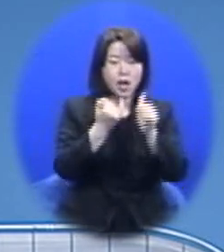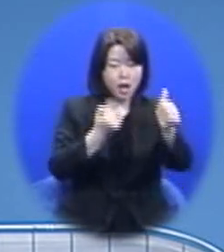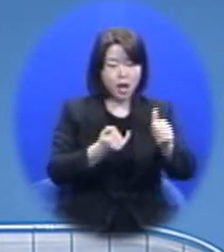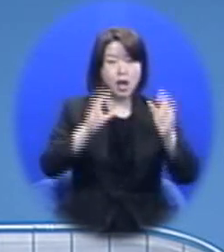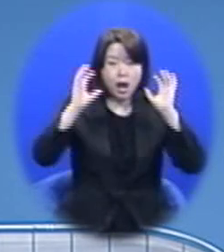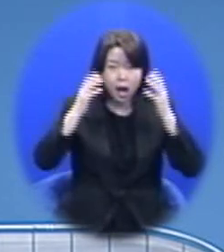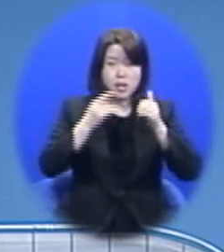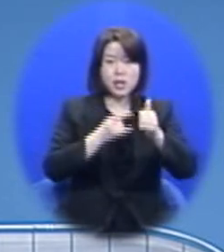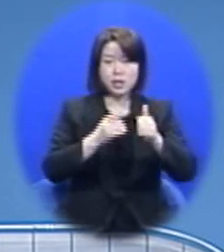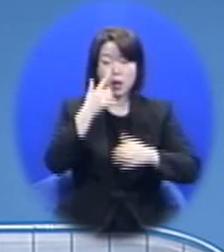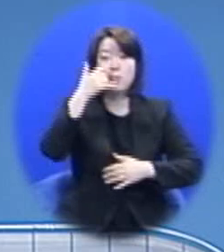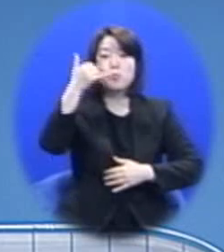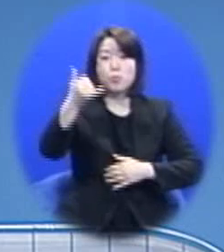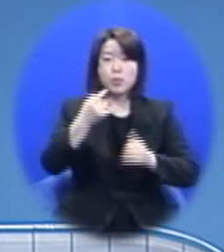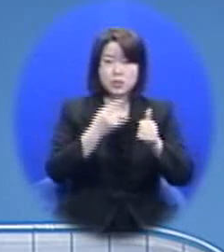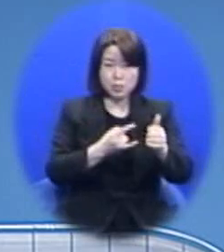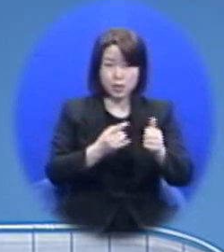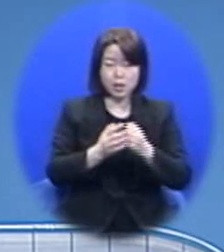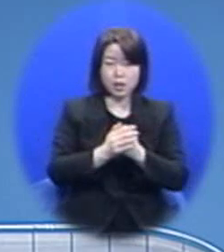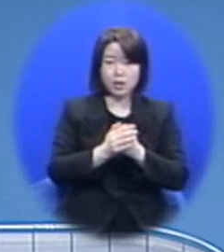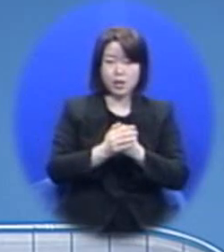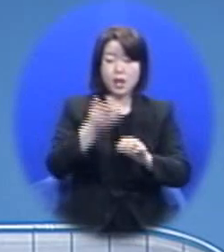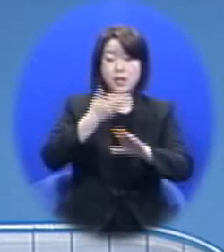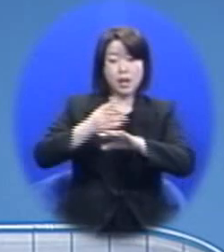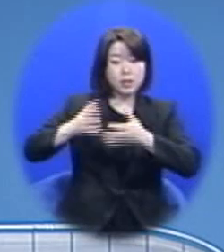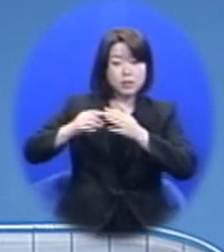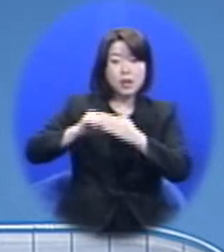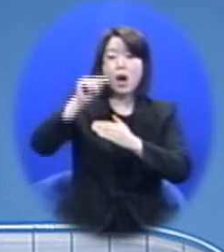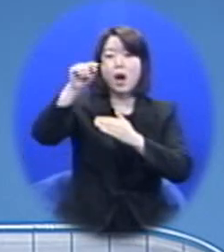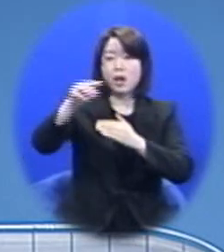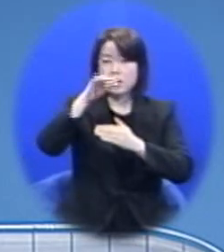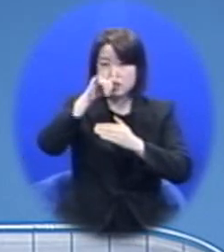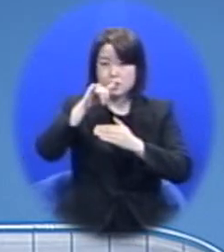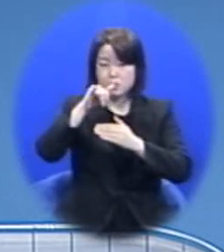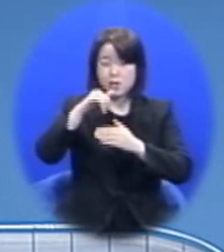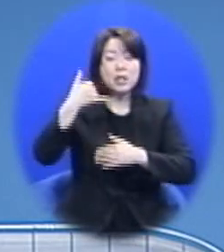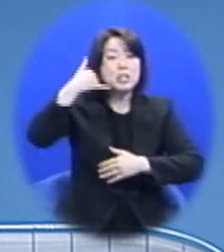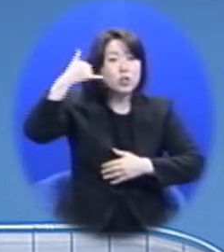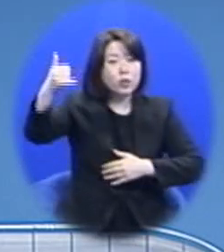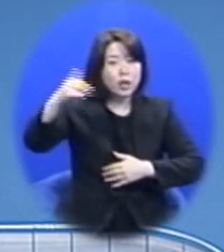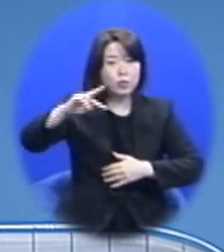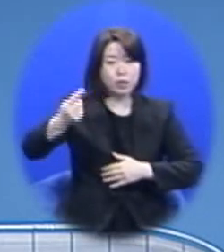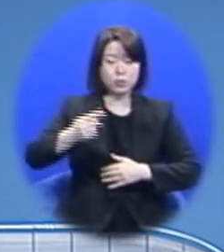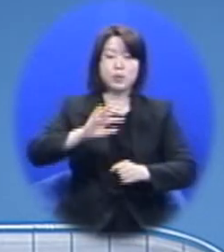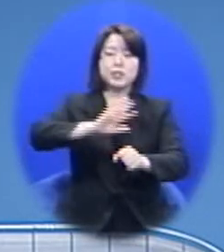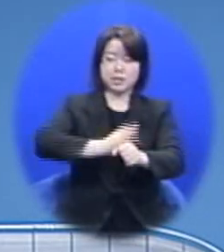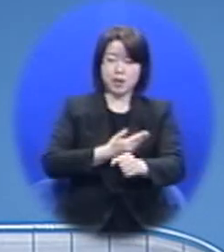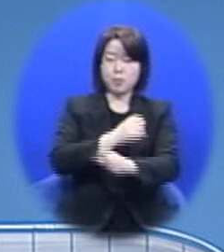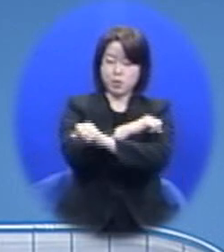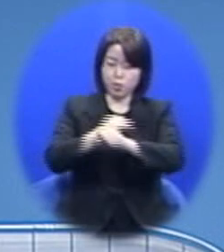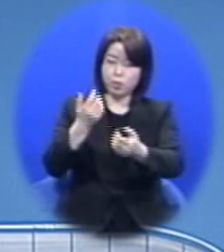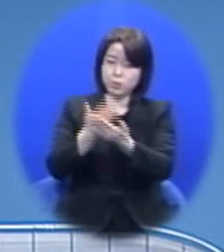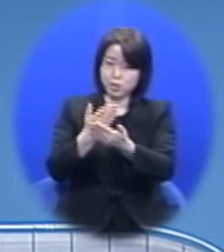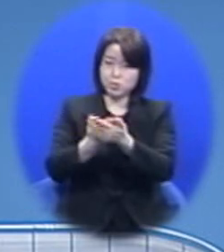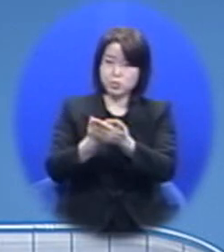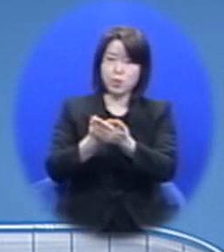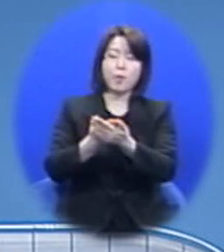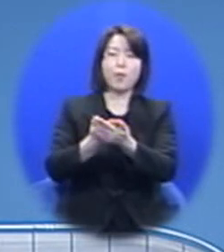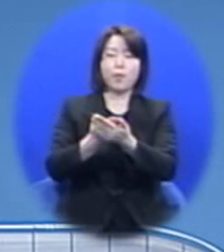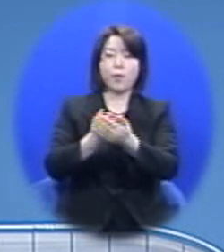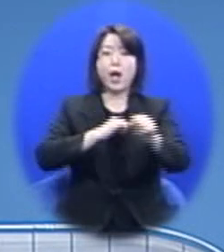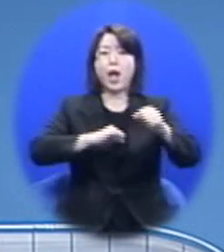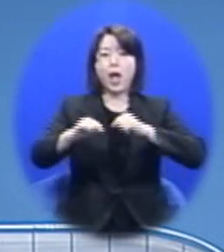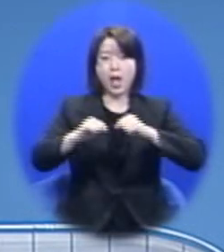아이들에게, 부모님에게, 해외에 있으면 전화로라도 잘못했습니다. 용서해 주십시오. 그러면